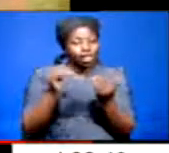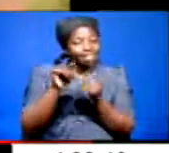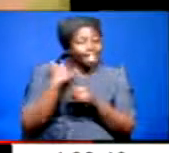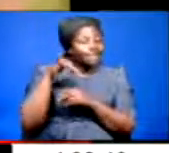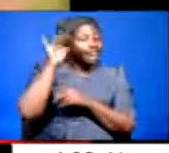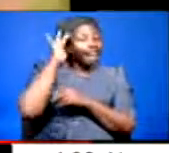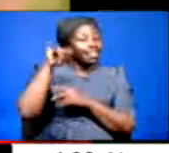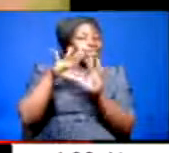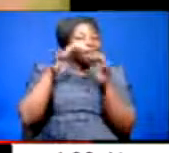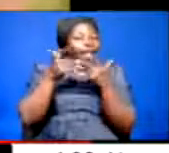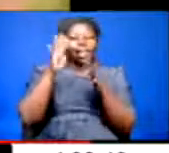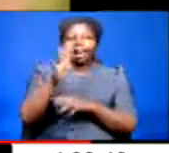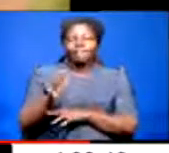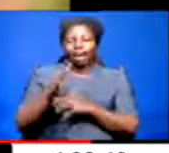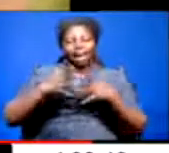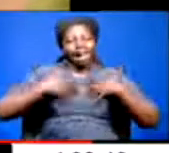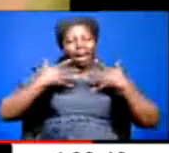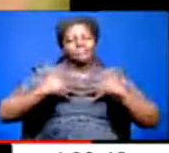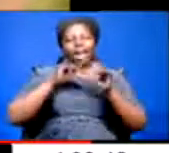sana that NRT